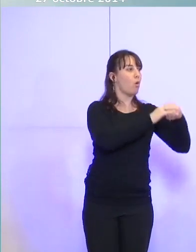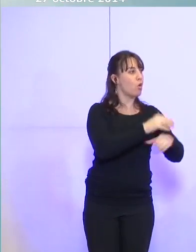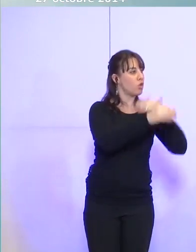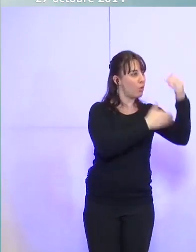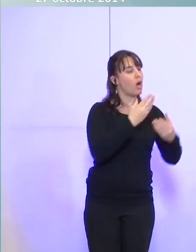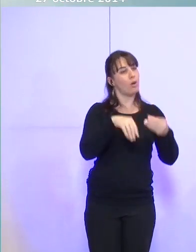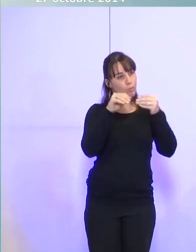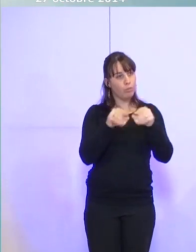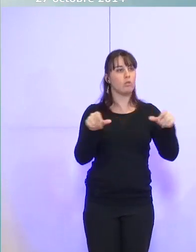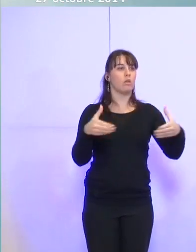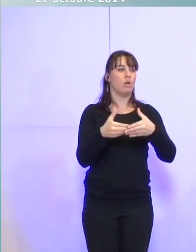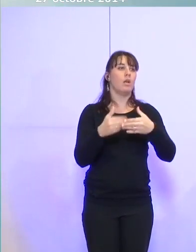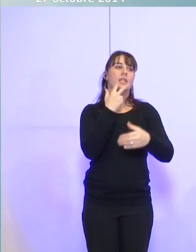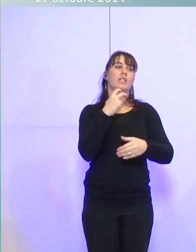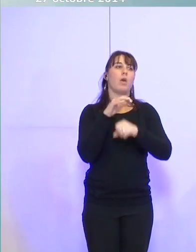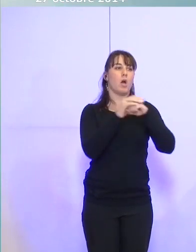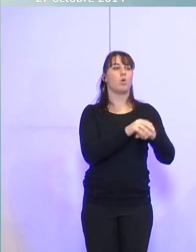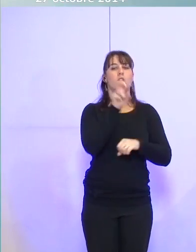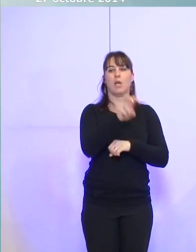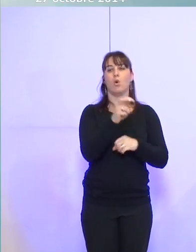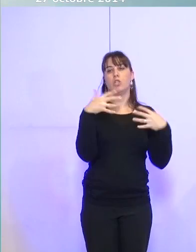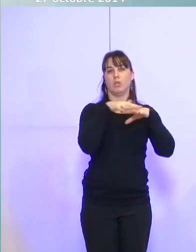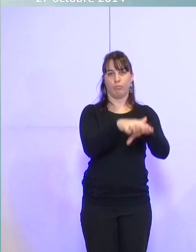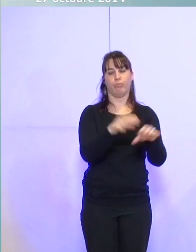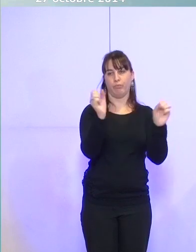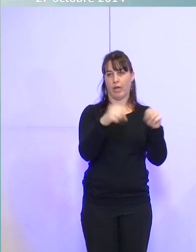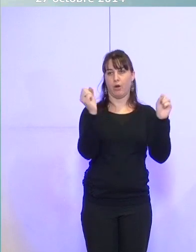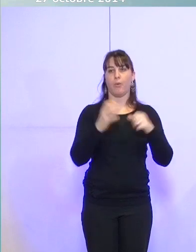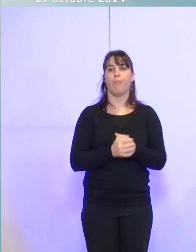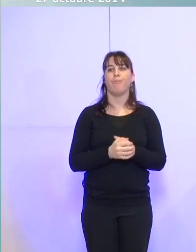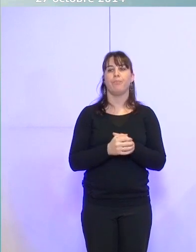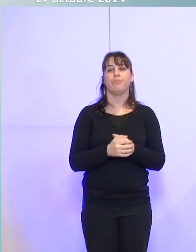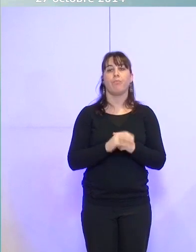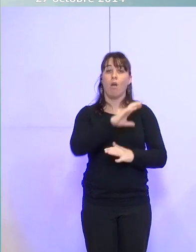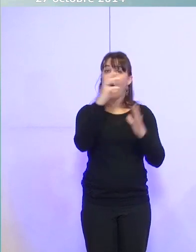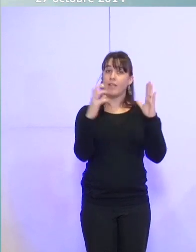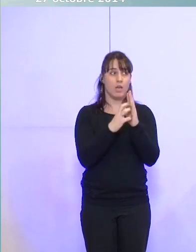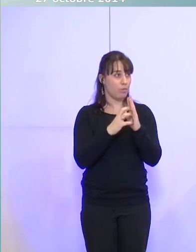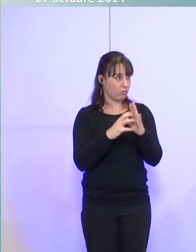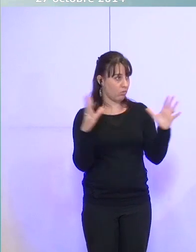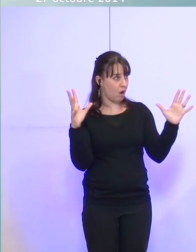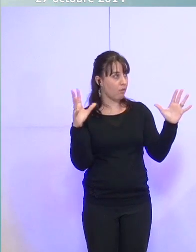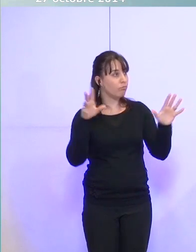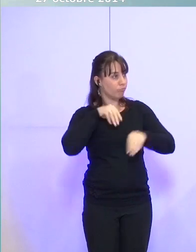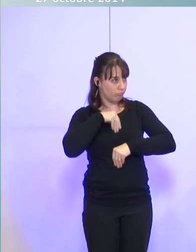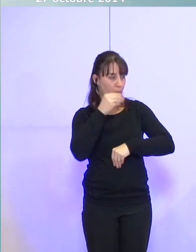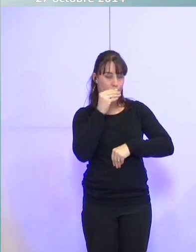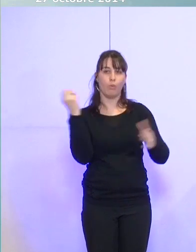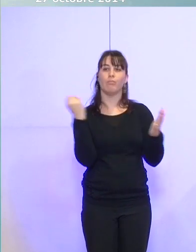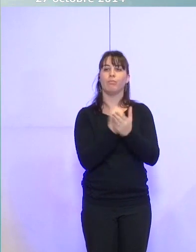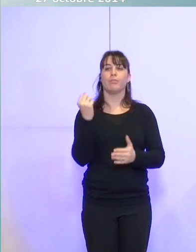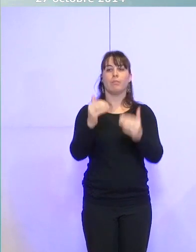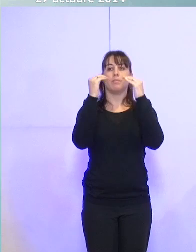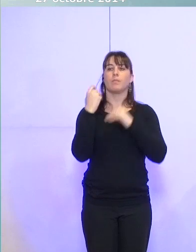le Rassemblement citoyen de gauche et les écologistes. Cette délibération est donc adoptée. La délibération numéro